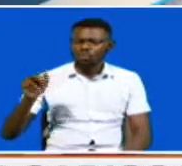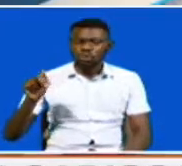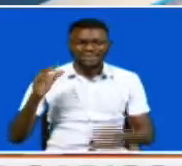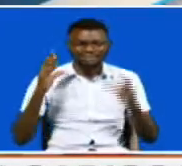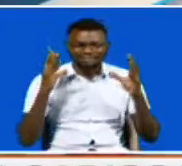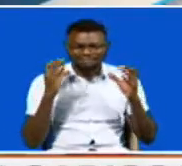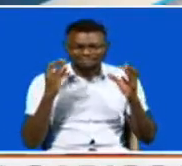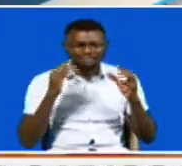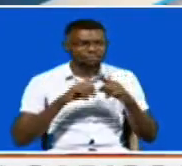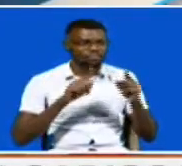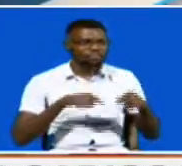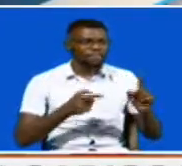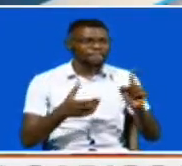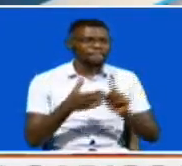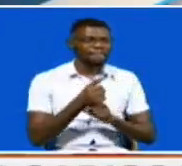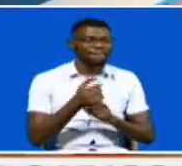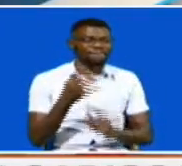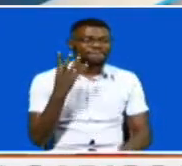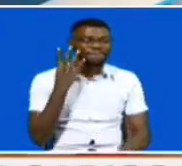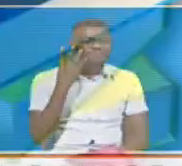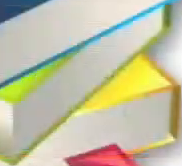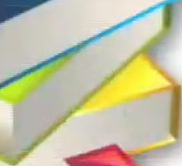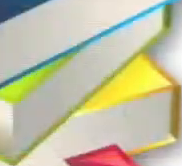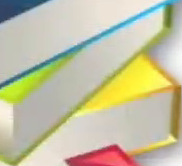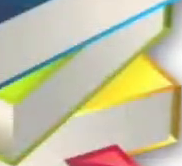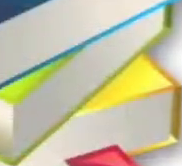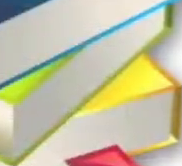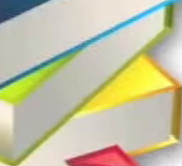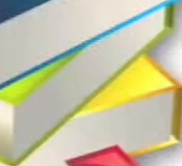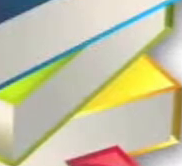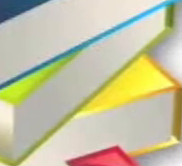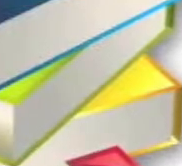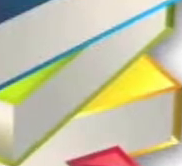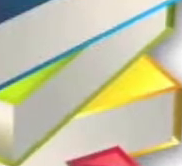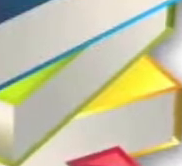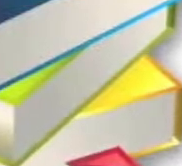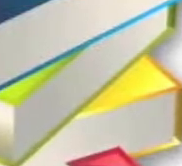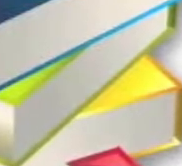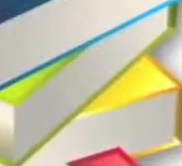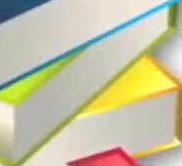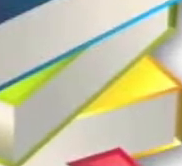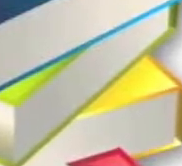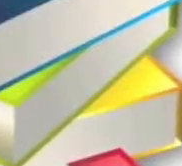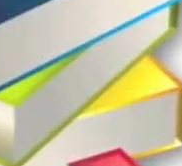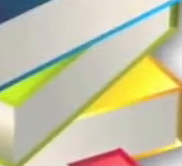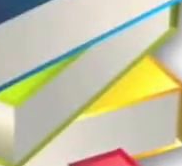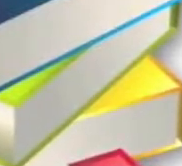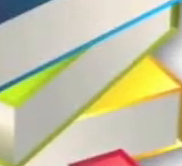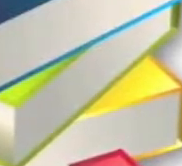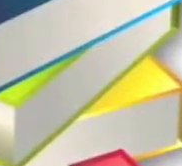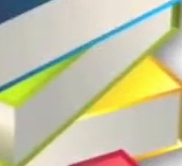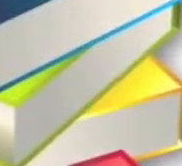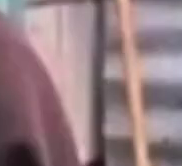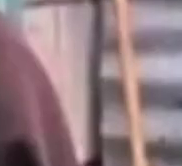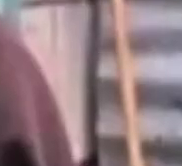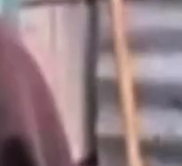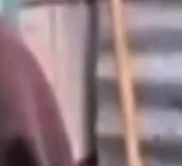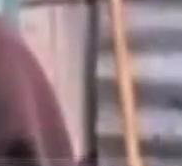kujizolea alama 403 na kuongoza kaskazini mashariki, I even sent application forms to many banks